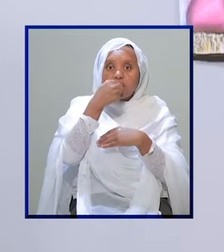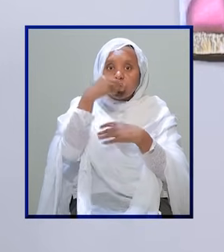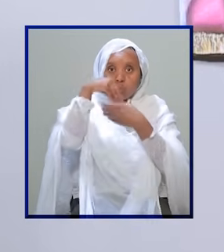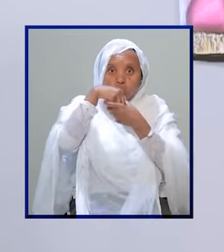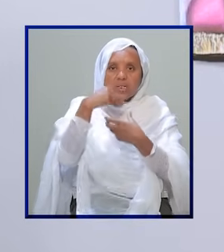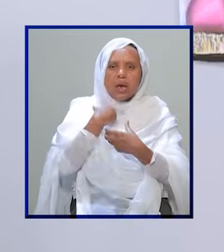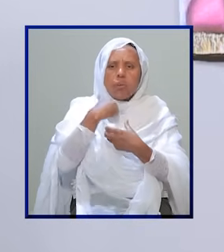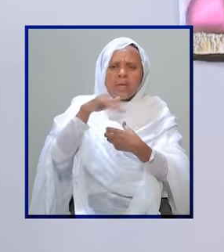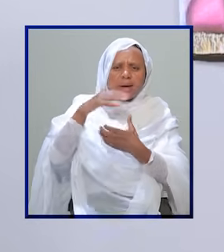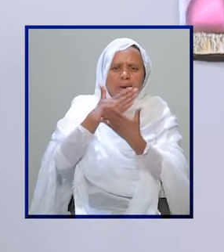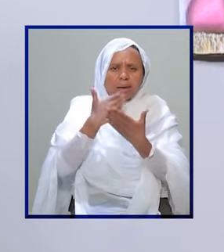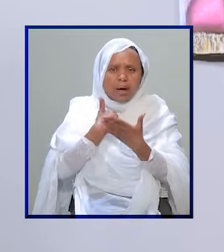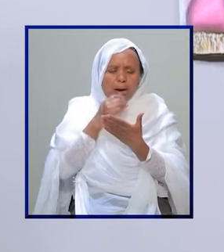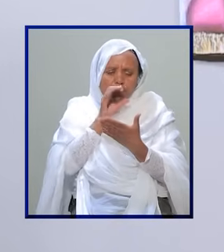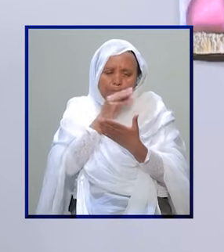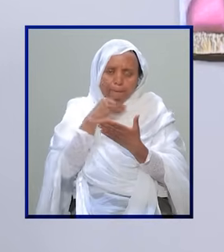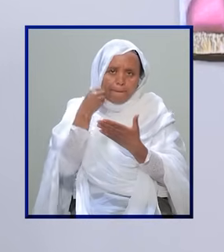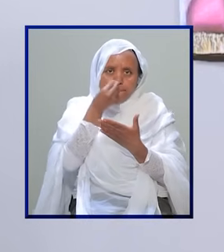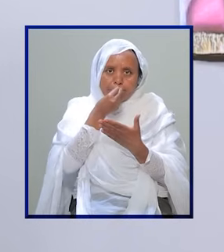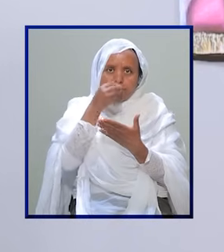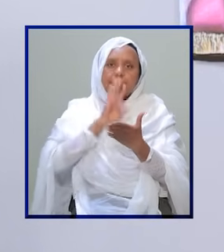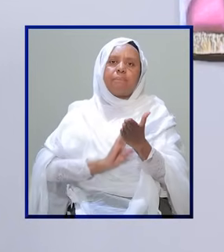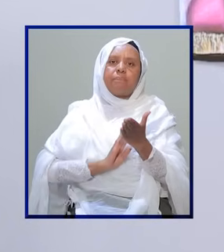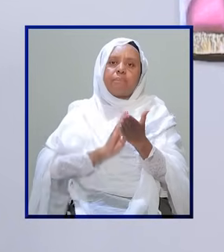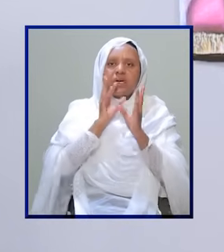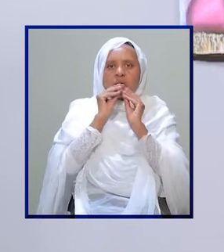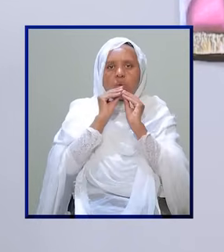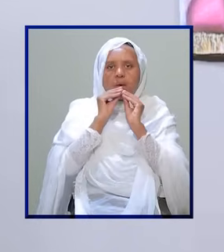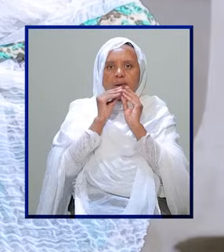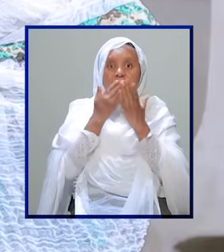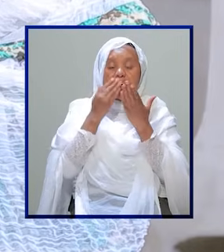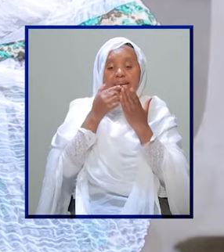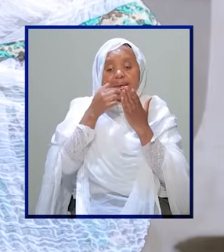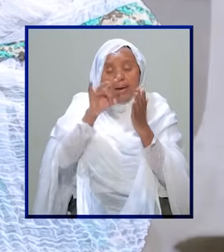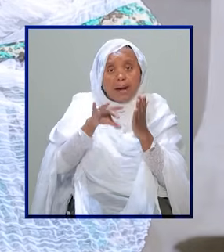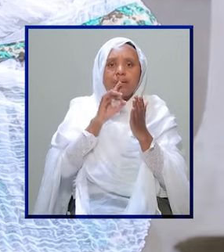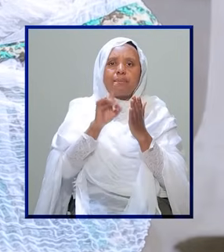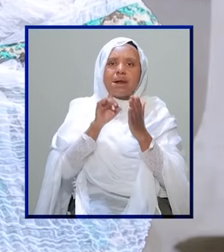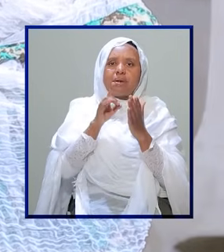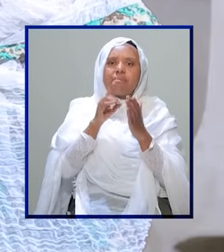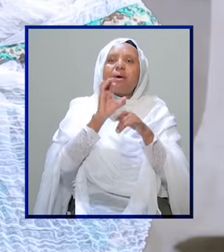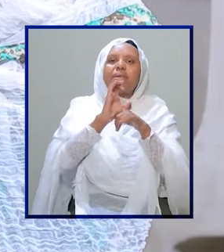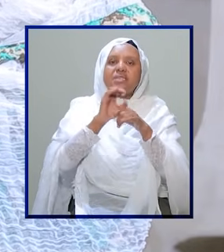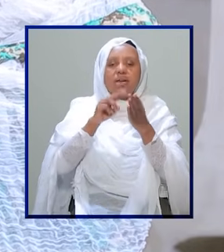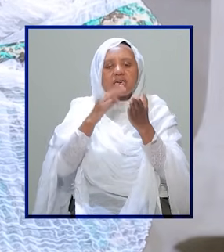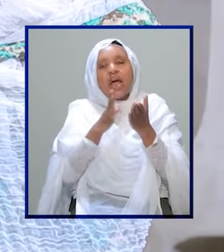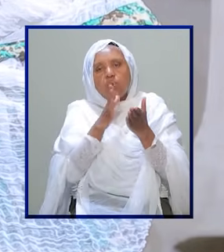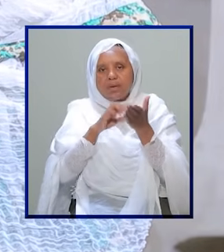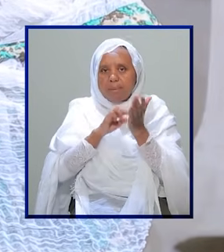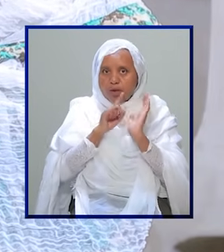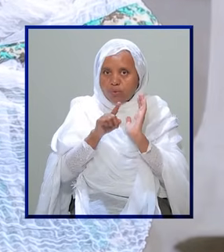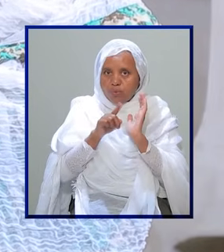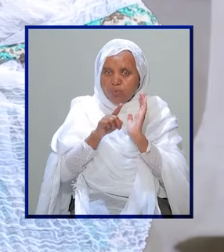ያለው የቀረ ነገር ካለ ጠርጎልን እንዲወርድ ስናወራ ስንናገር እንዳይነጠብ ይባላል። በቤተክርስቲያን አነጋገር እንዳይወድቅ ማለት ነው።